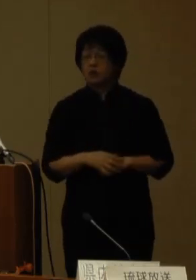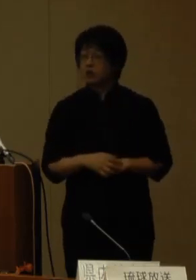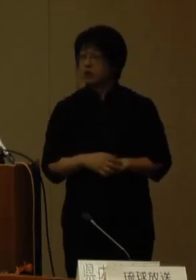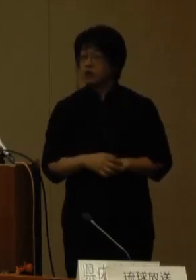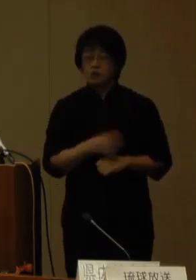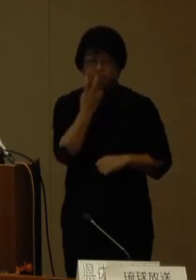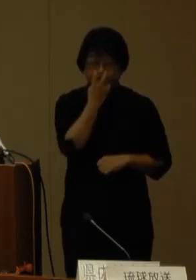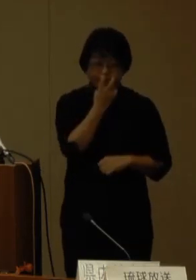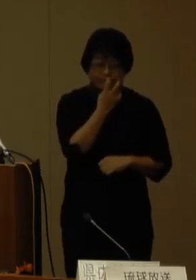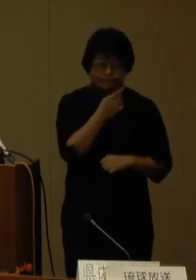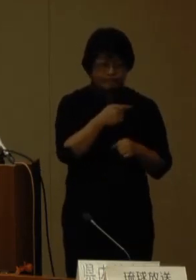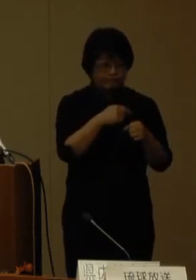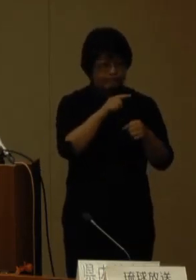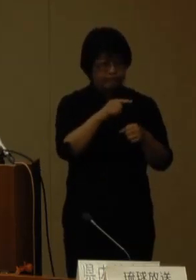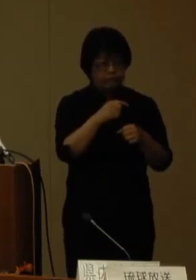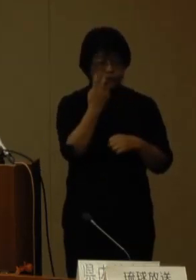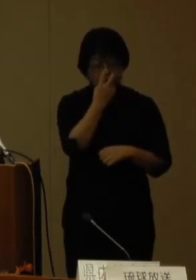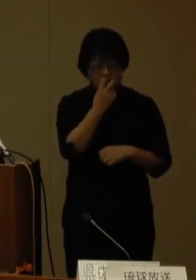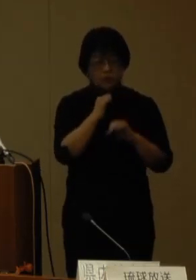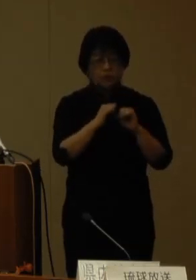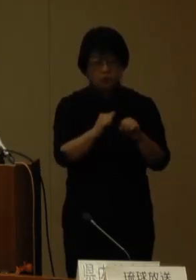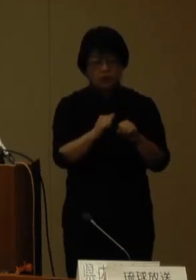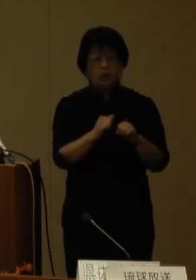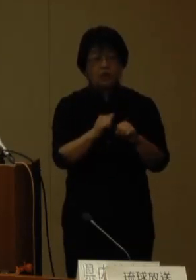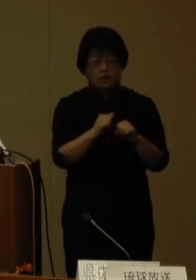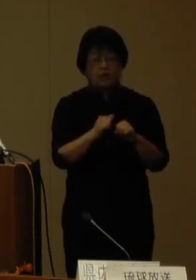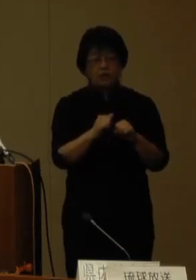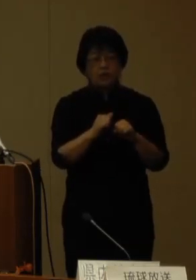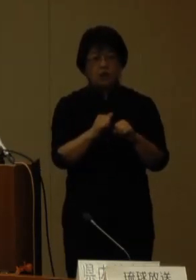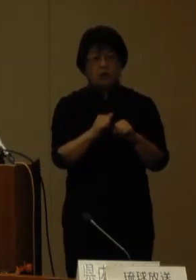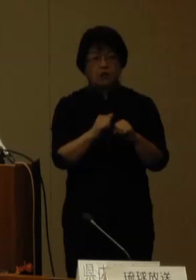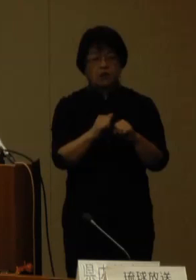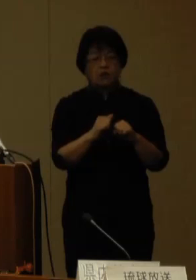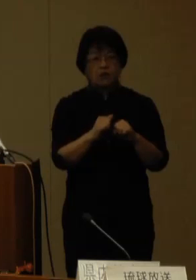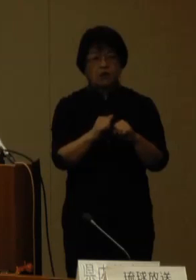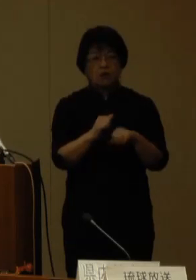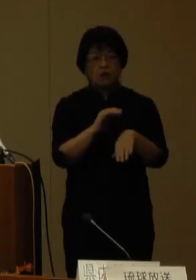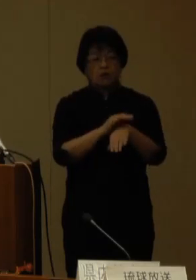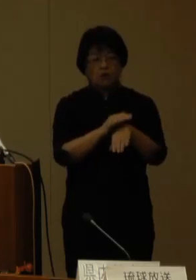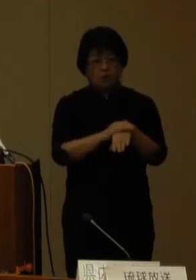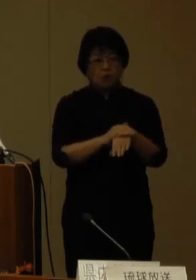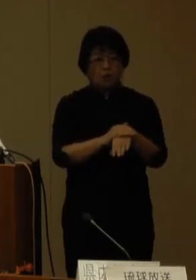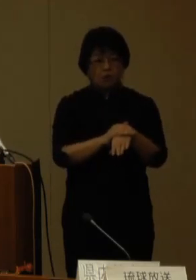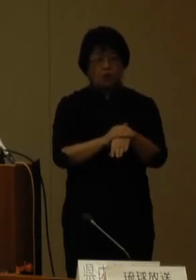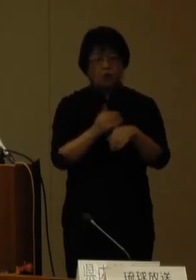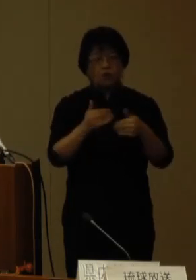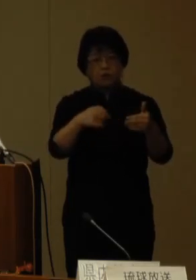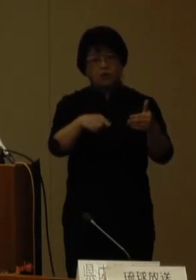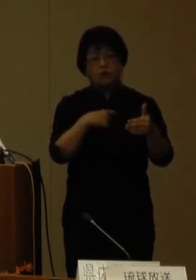チェックしていただかせまして、同じような手続きをするという形になります。